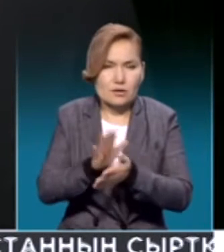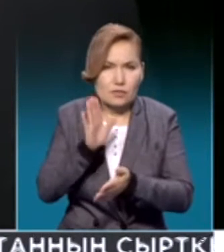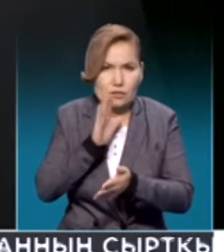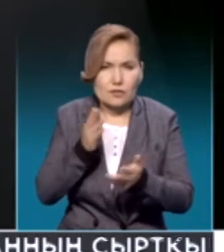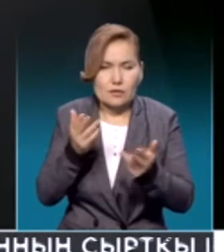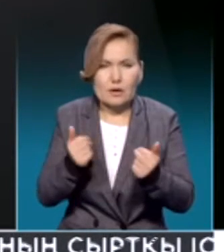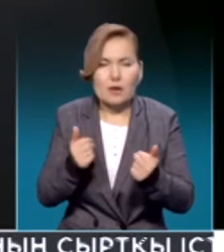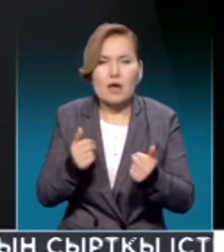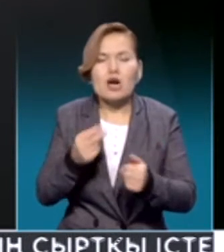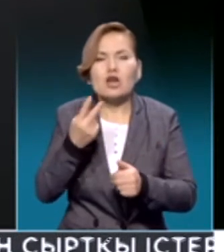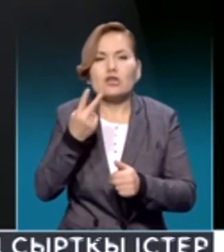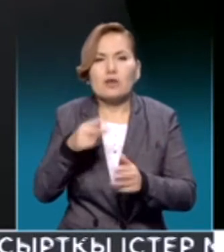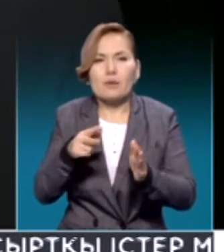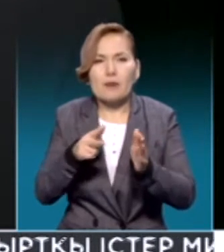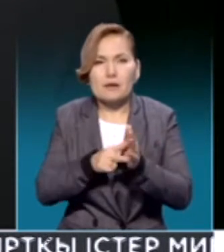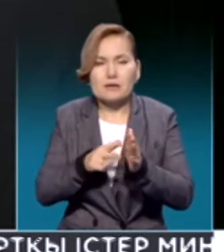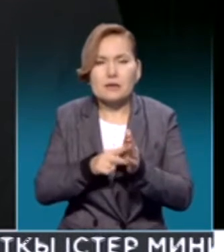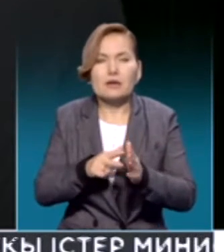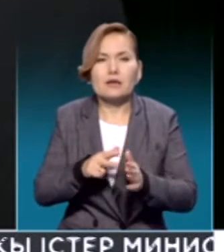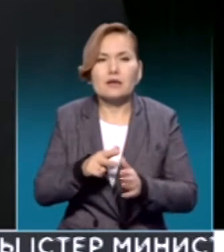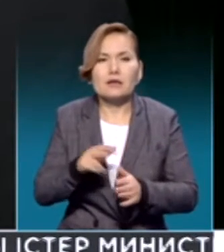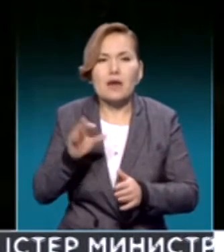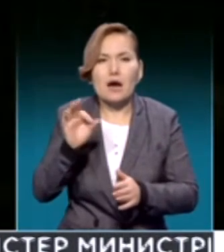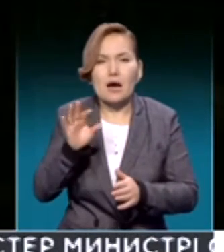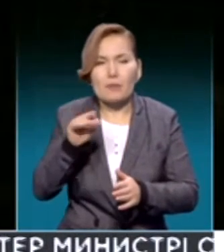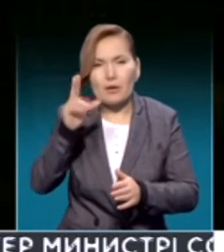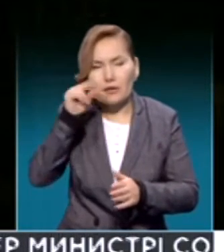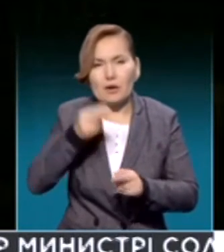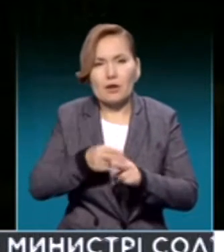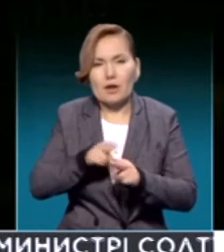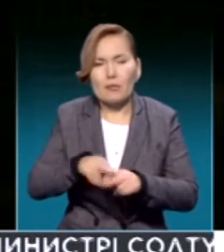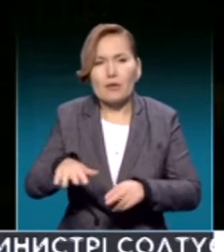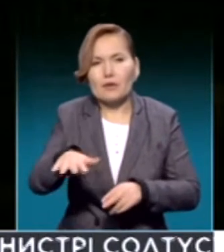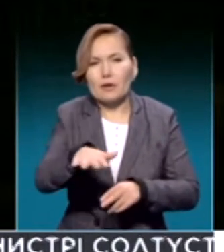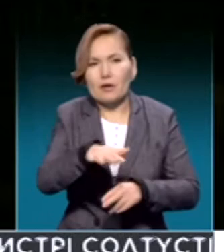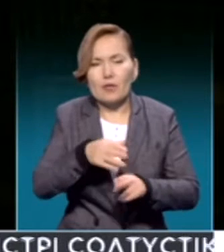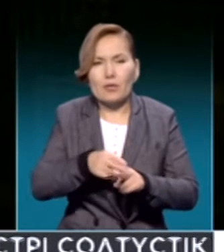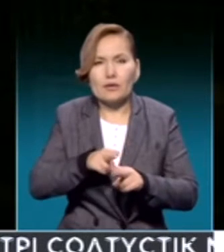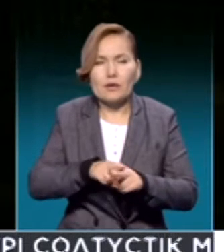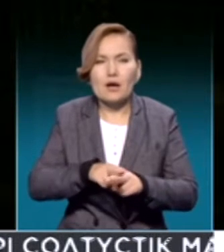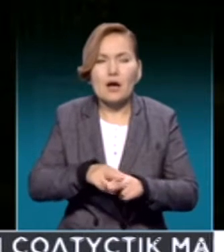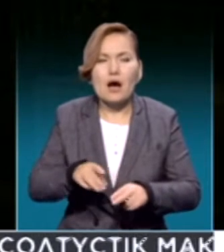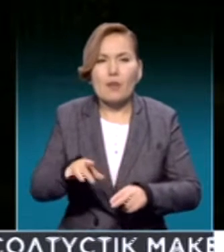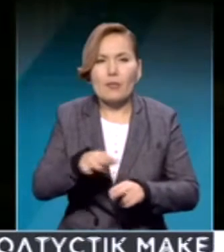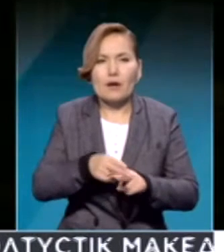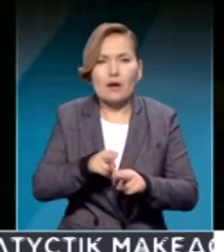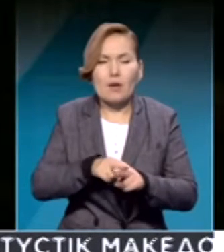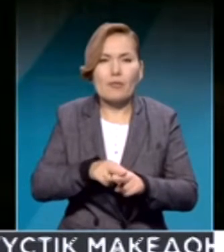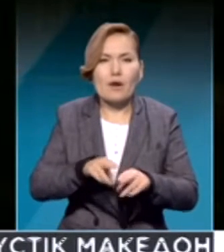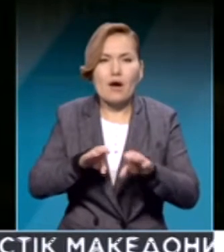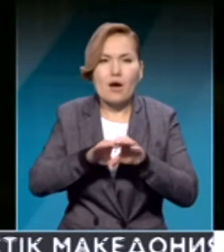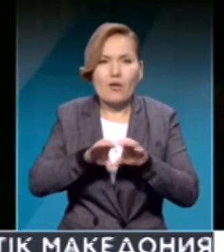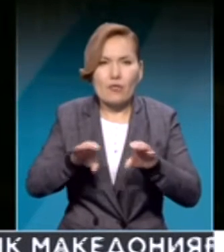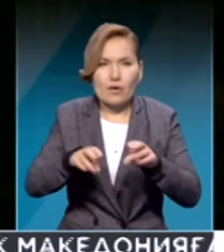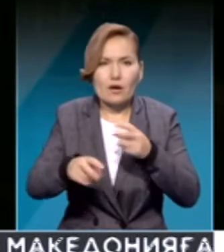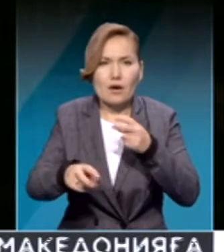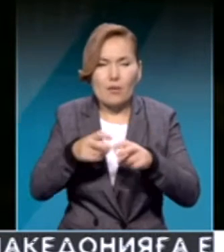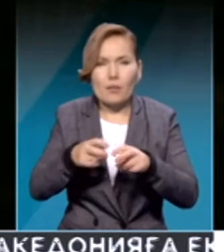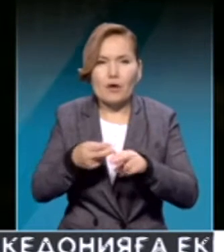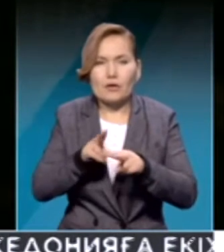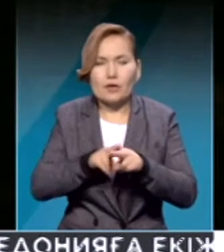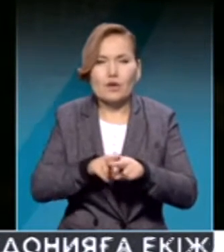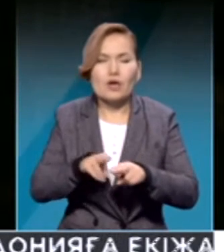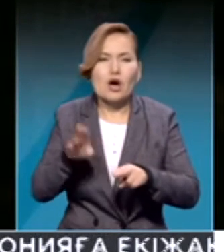Саламат, 28-ші қазан күні ақпарат көздері Волгоград облысы Ворошилов ауданында кәрі жүйесі істен шығып, оның